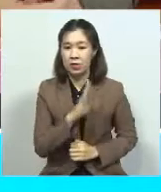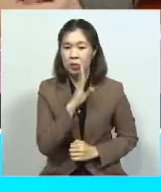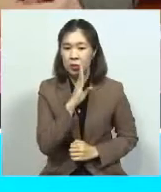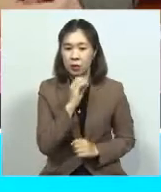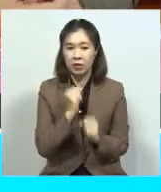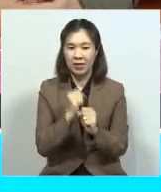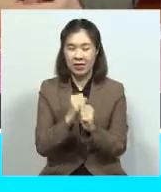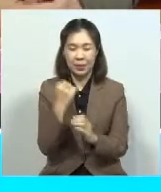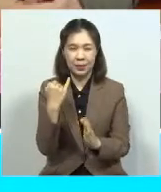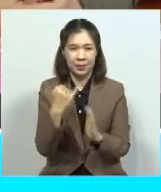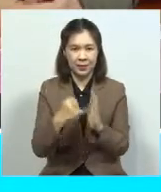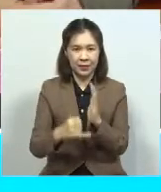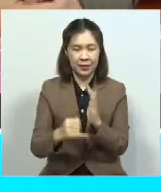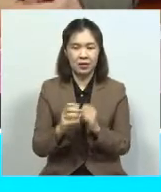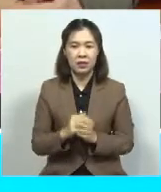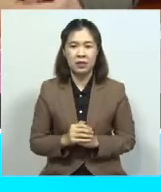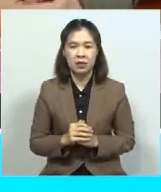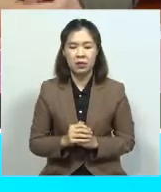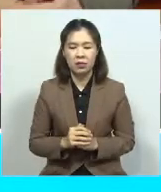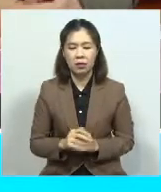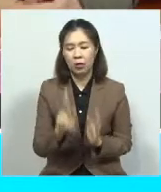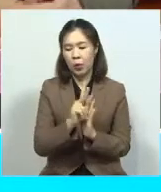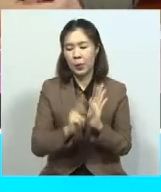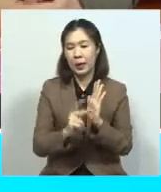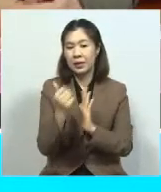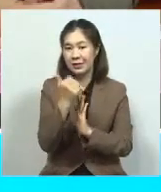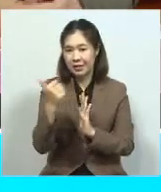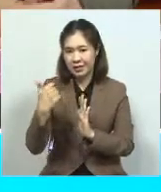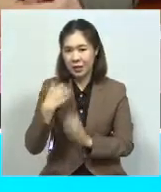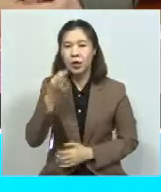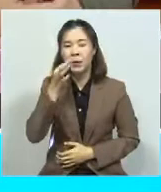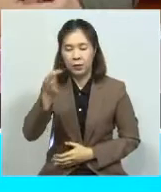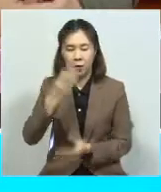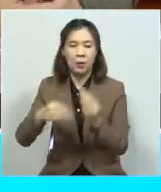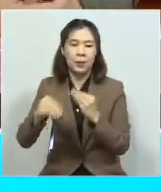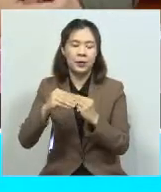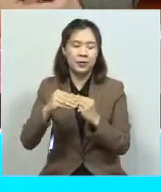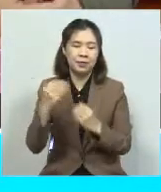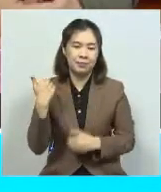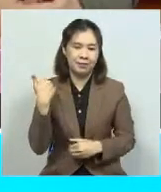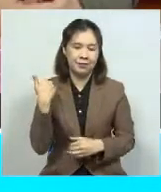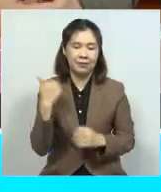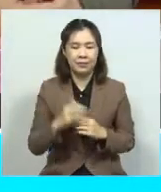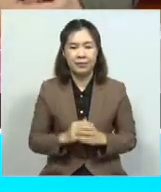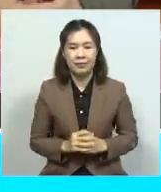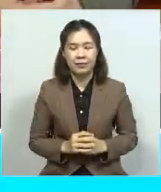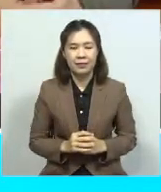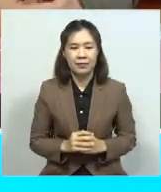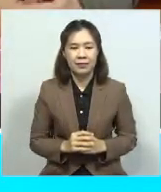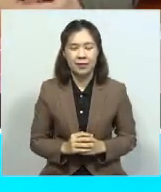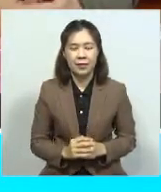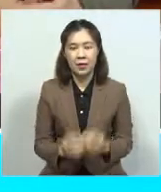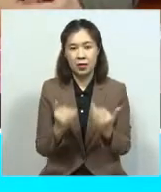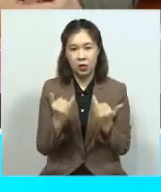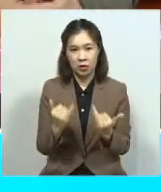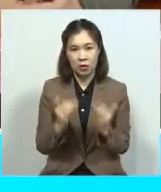ทำความผิดในข้อกฎหมายอื่นได้เนี่ยเราก็จะแจ้งข้อหาเพิ่มเติมนะครับ ตอนนี้ล่าสุดเนี่ยค่ะ